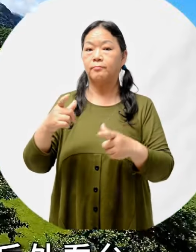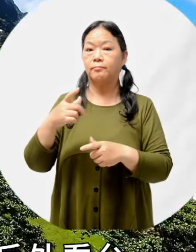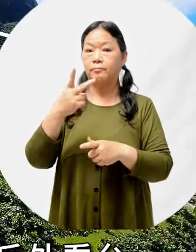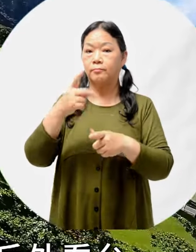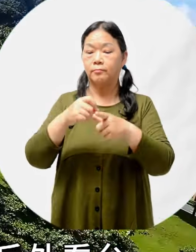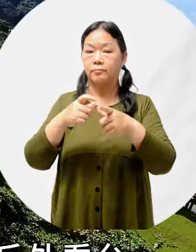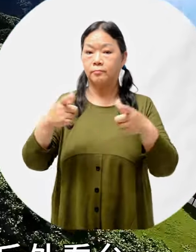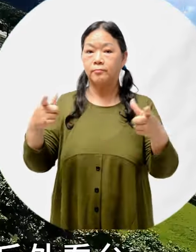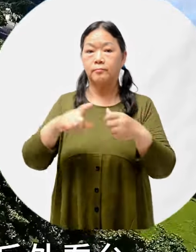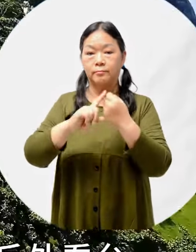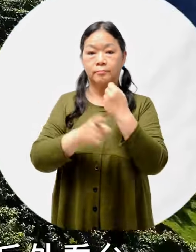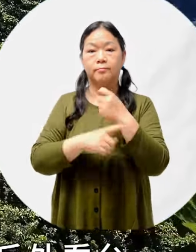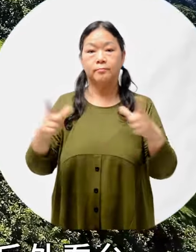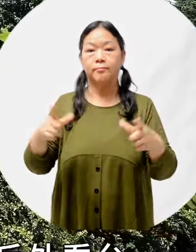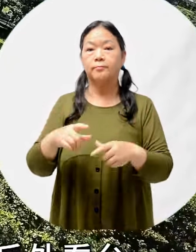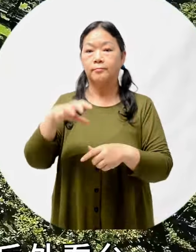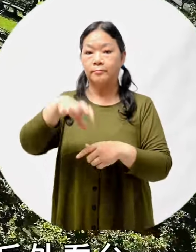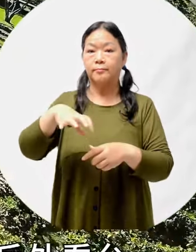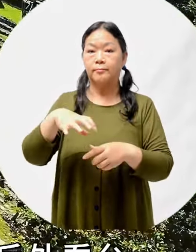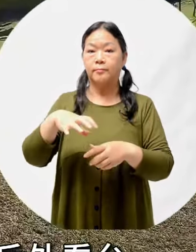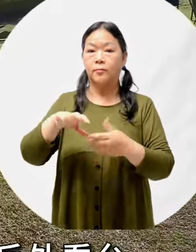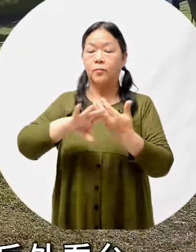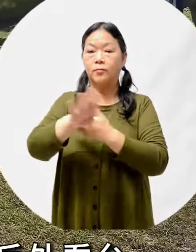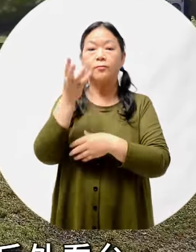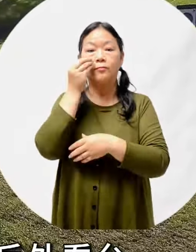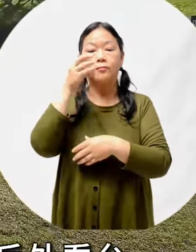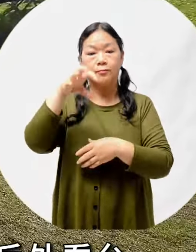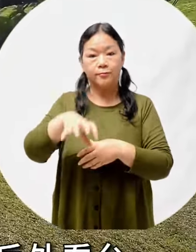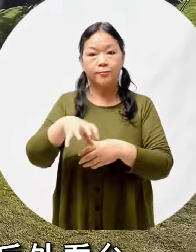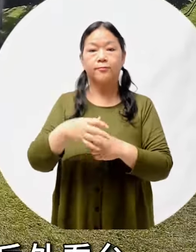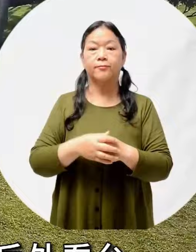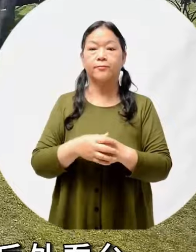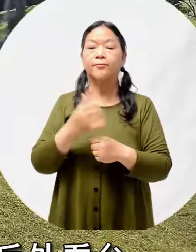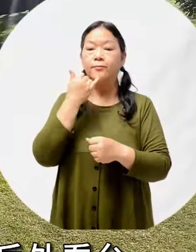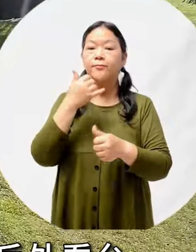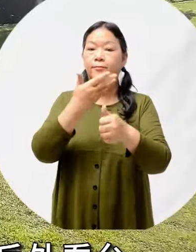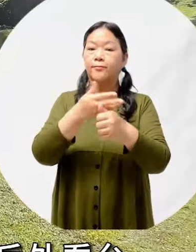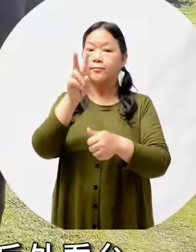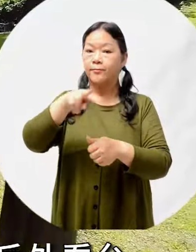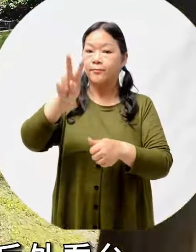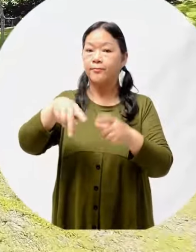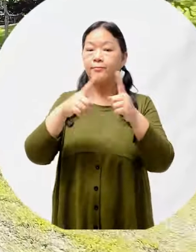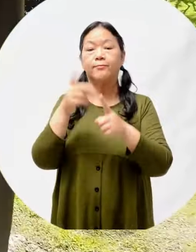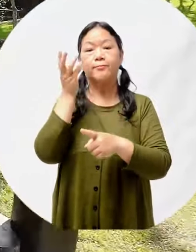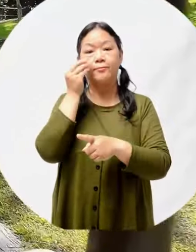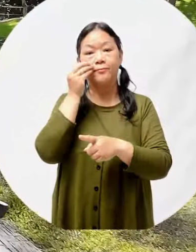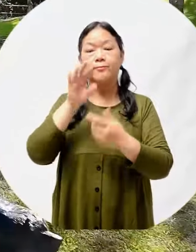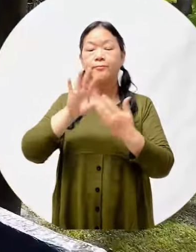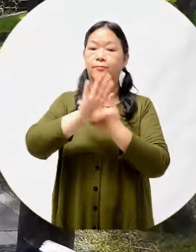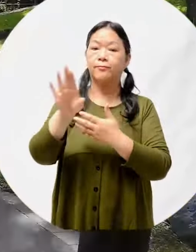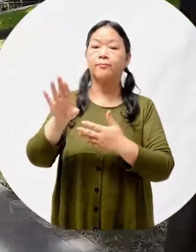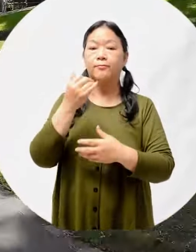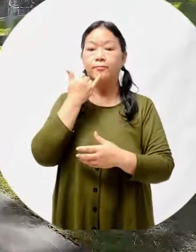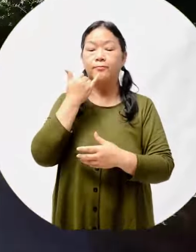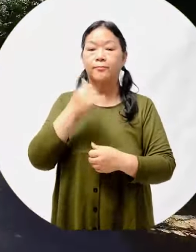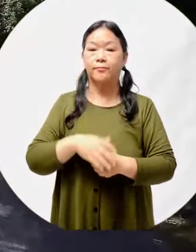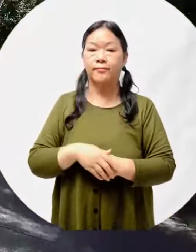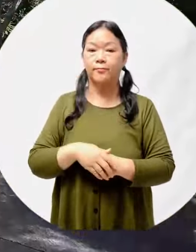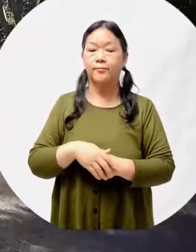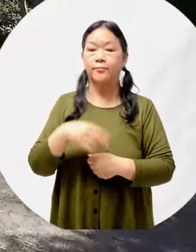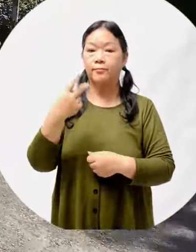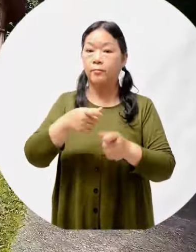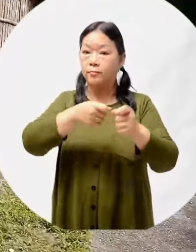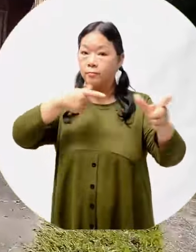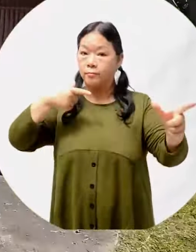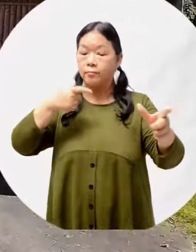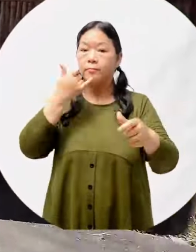2公顷，园区中设有户外表演广场，可供2000人观赏的户外看台、射箭体验区、